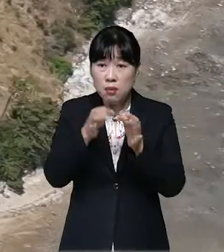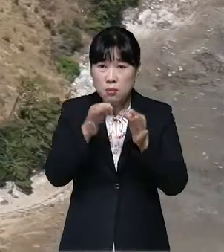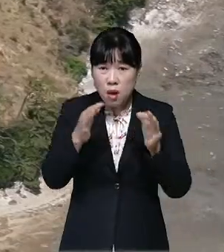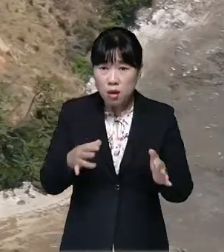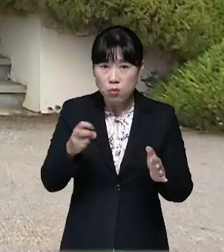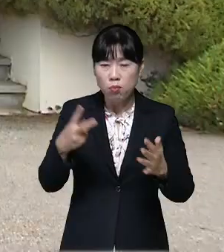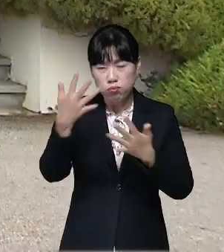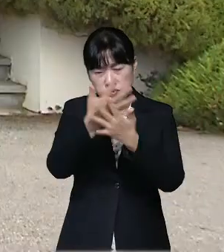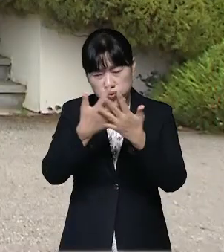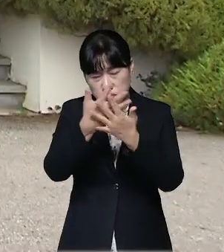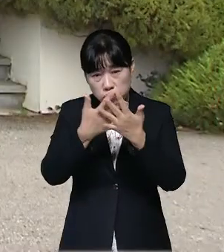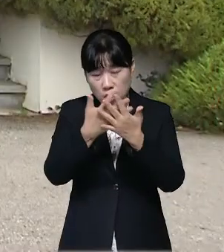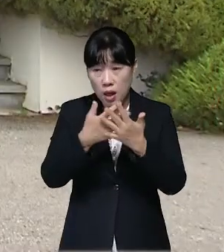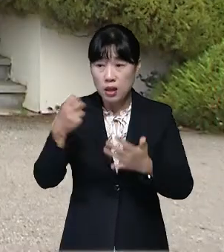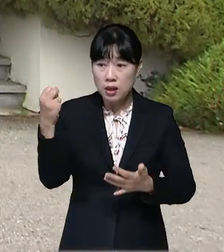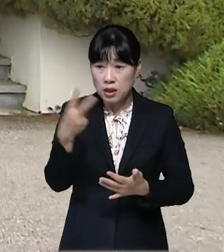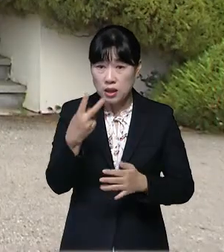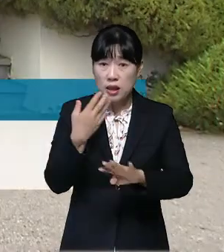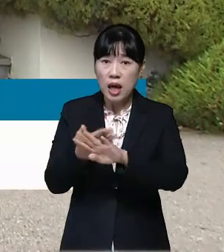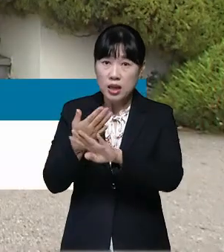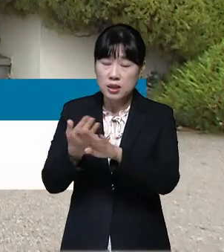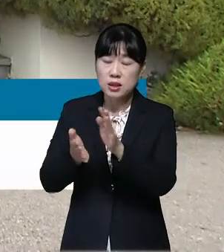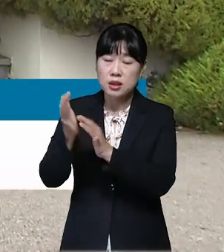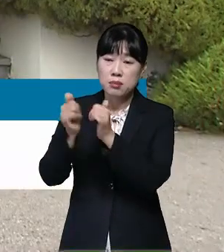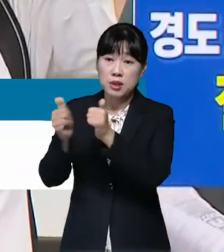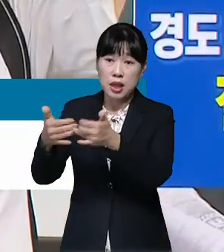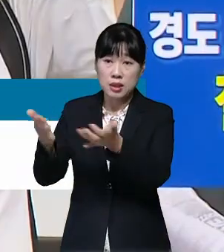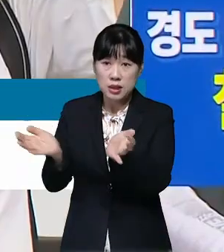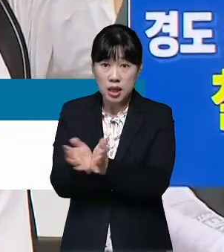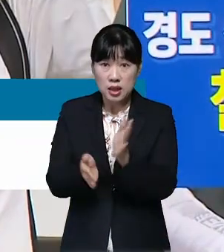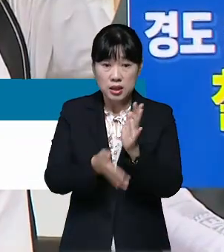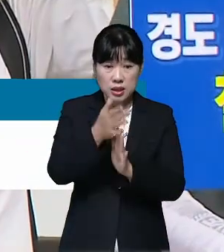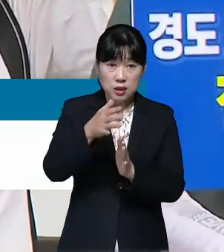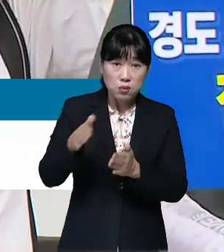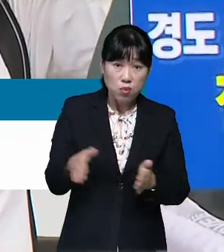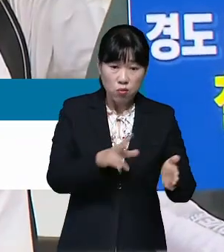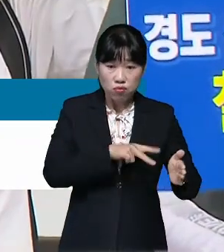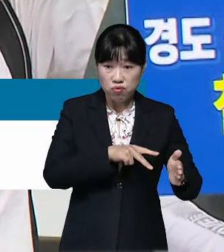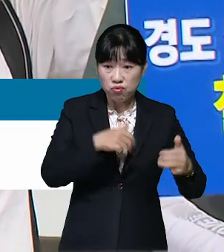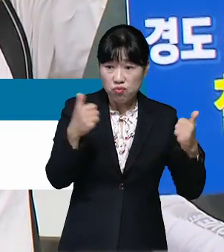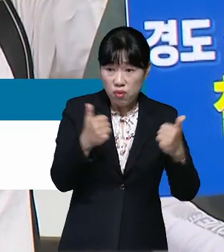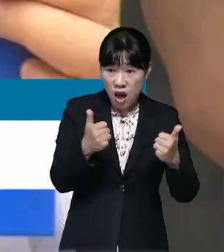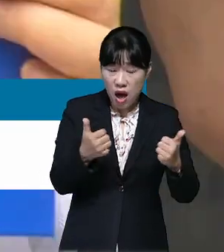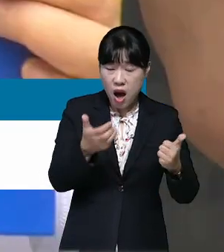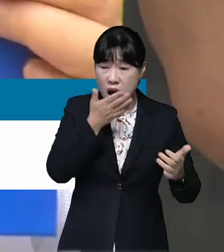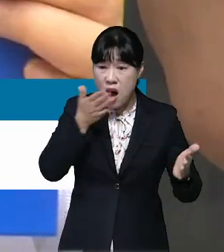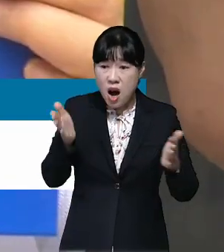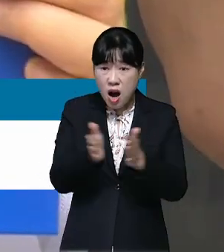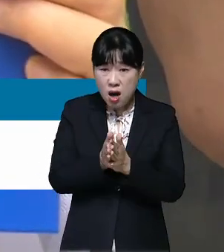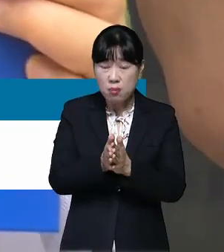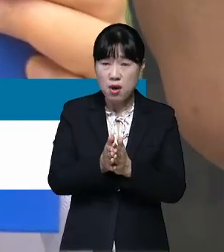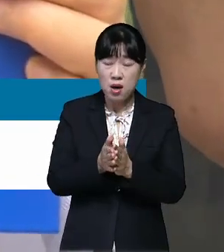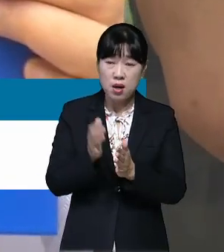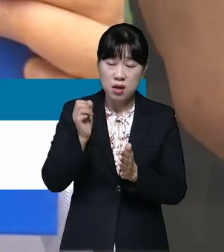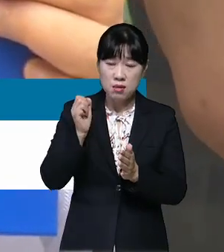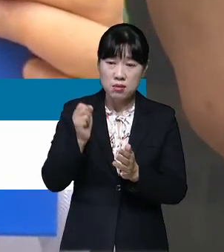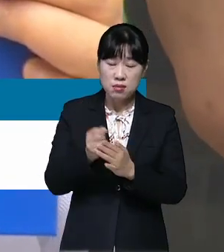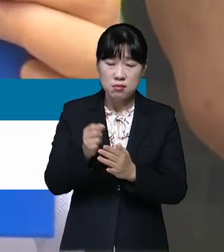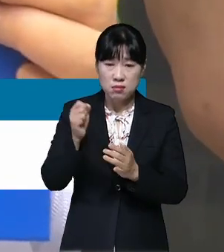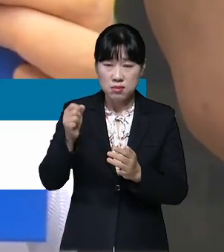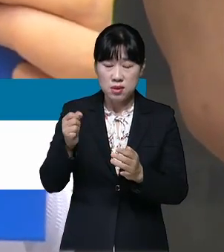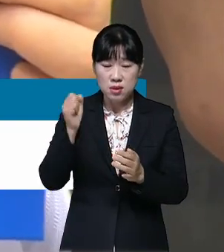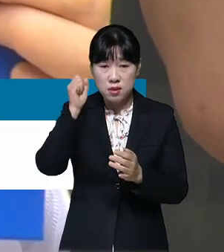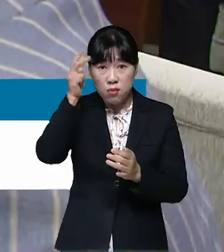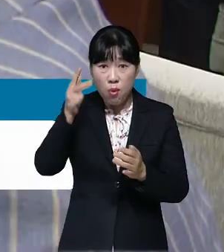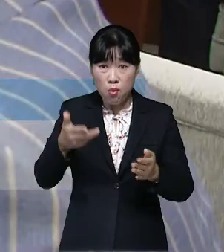빠졌습니다. 또 다른 시민단체에 이어 시도 의회까지 가세 레지던스 건립 철회와 국정감사 감사원